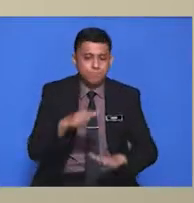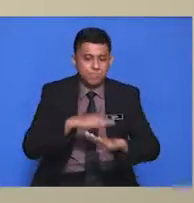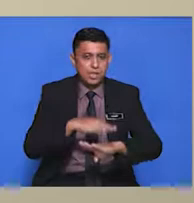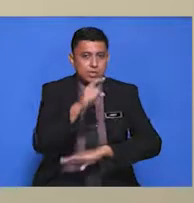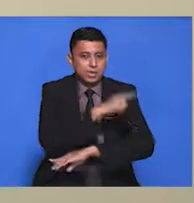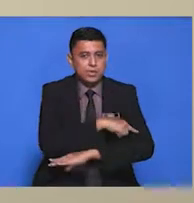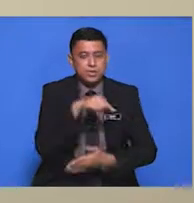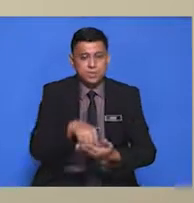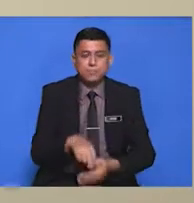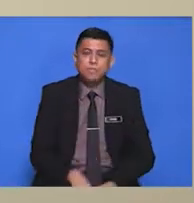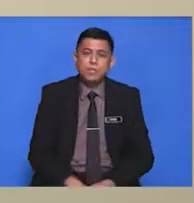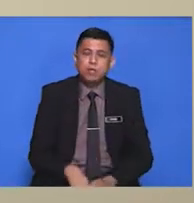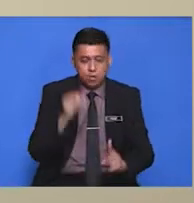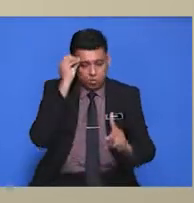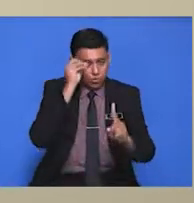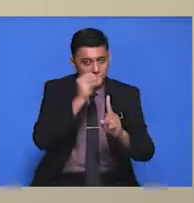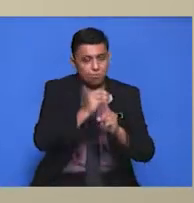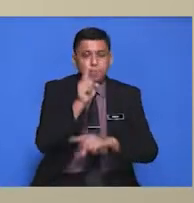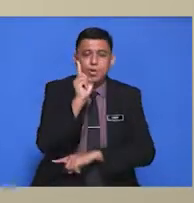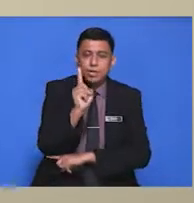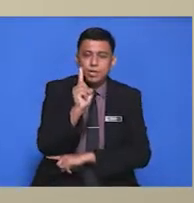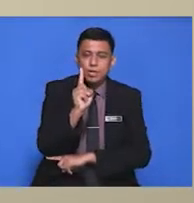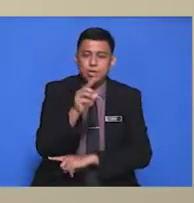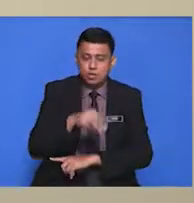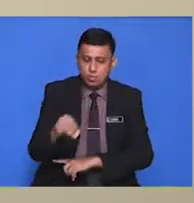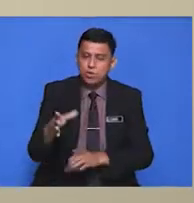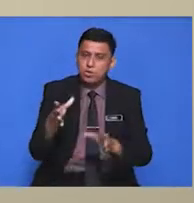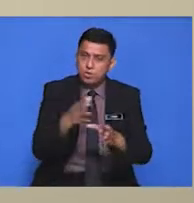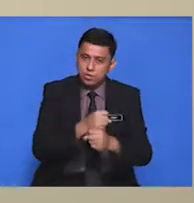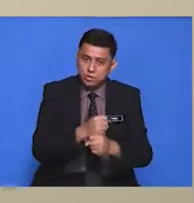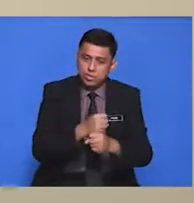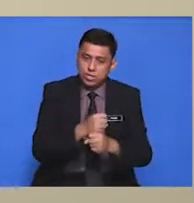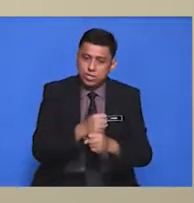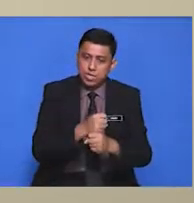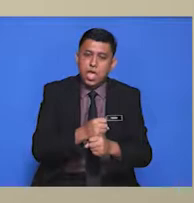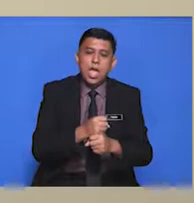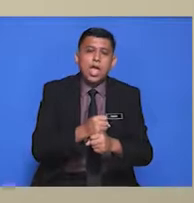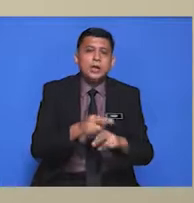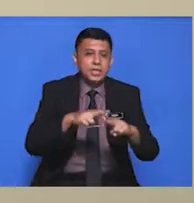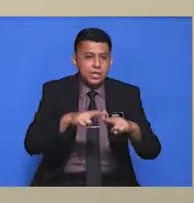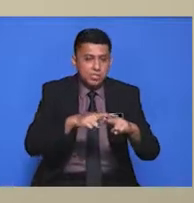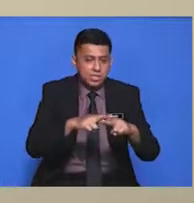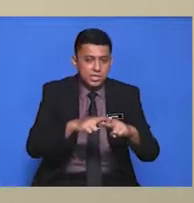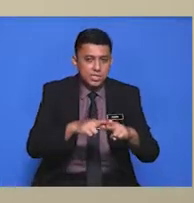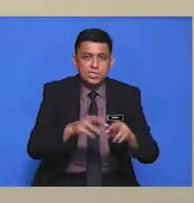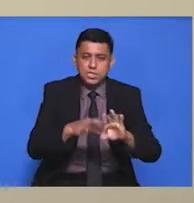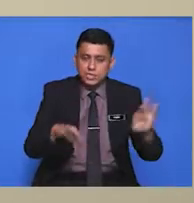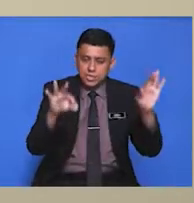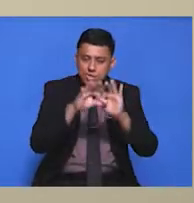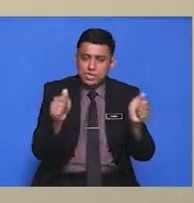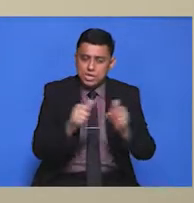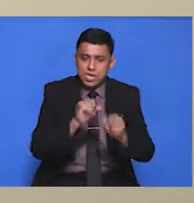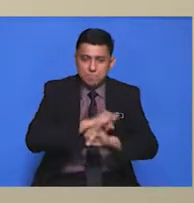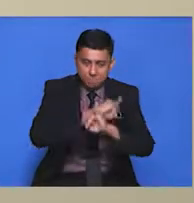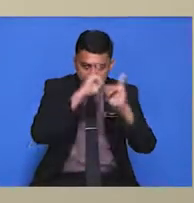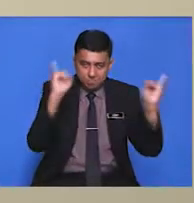ini. Objektif pertama, murid dapat menyatakan sinopsis ringkas cerpen dengan jelas. Kedua,